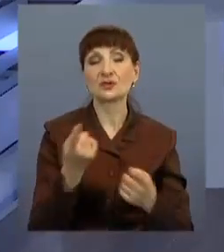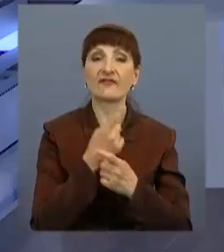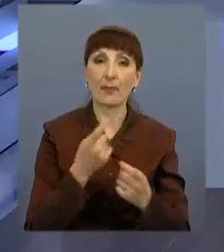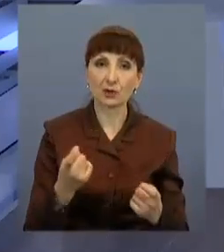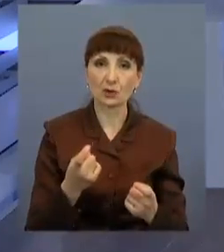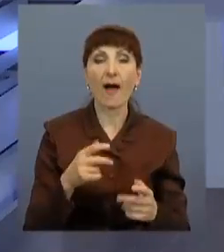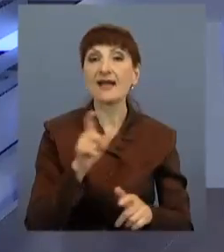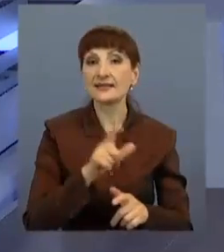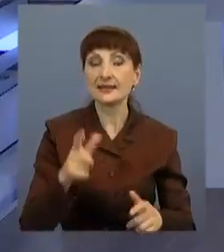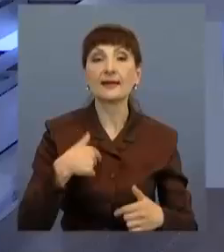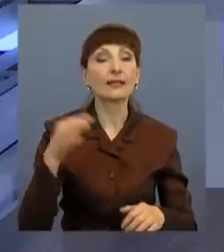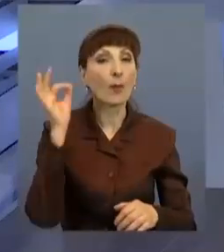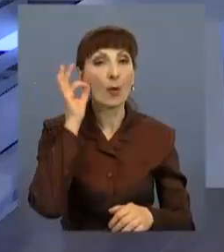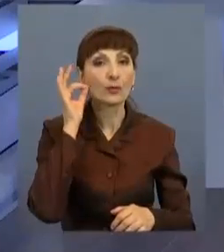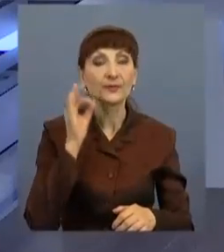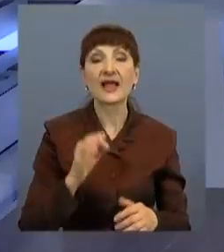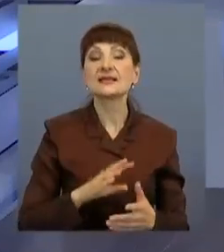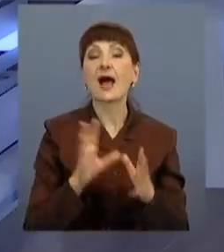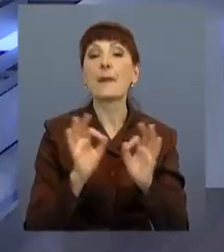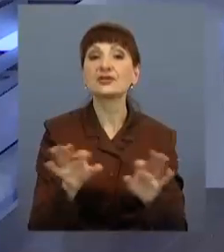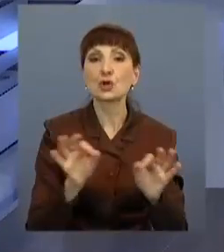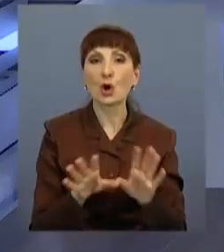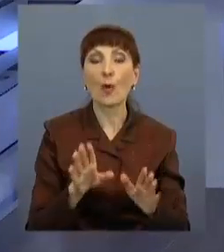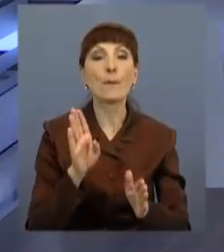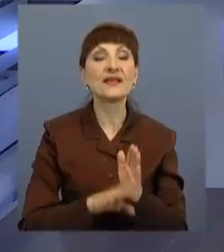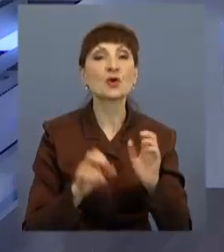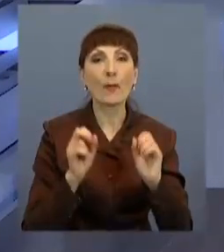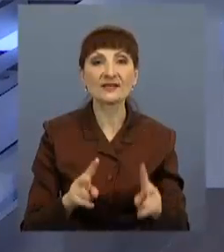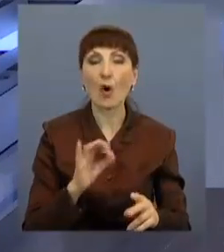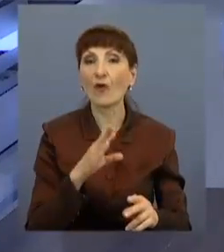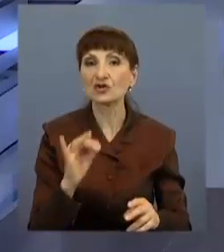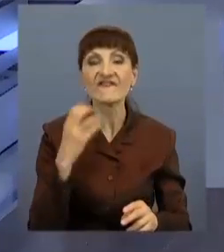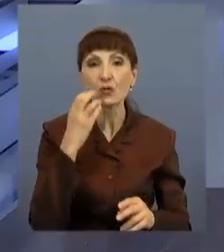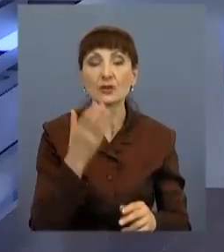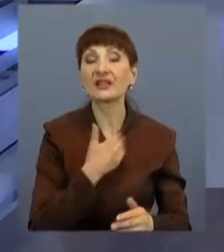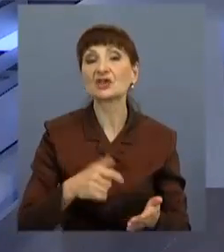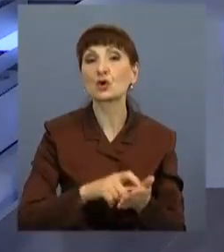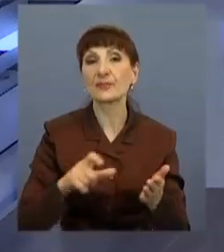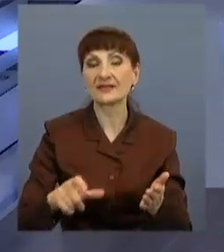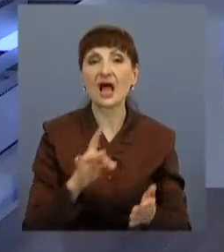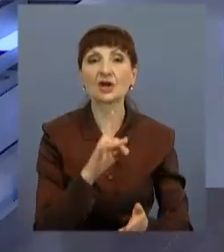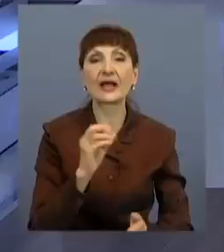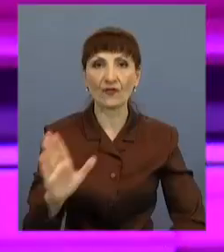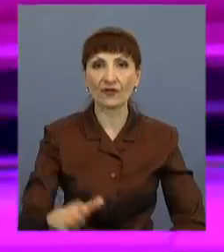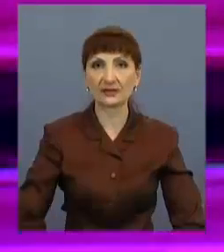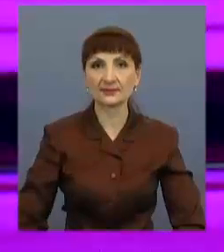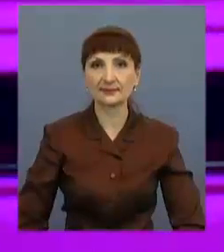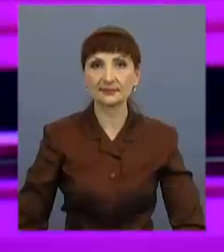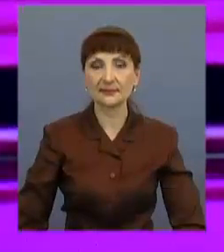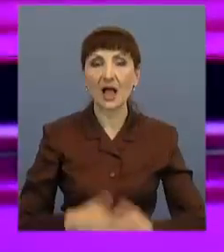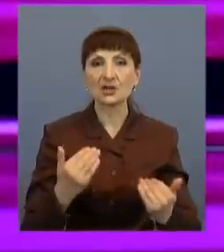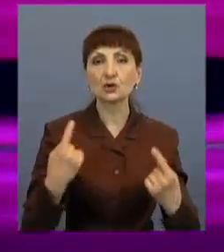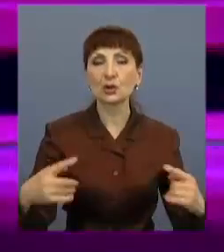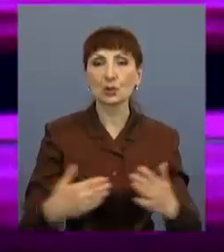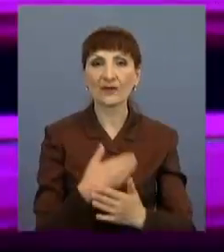А телезрителям я напомню, с обзором о безопасности овощей и фруктов был мой коллега Рашид Ильясов. А сейчас к